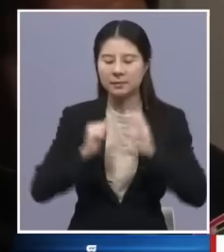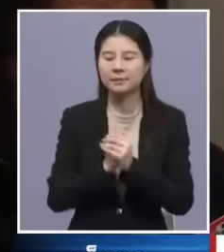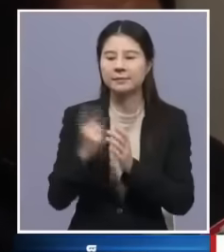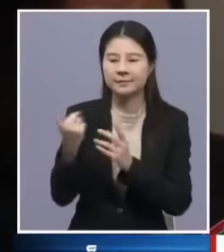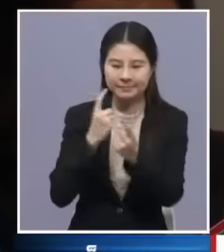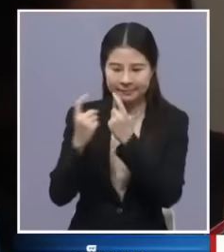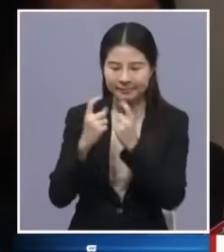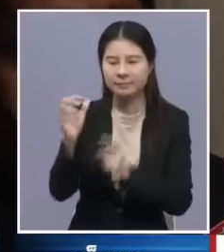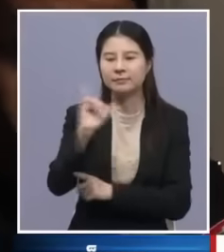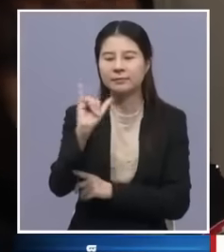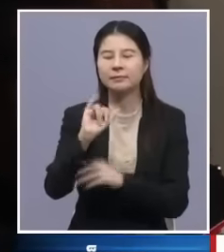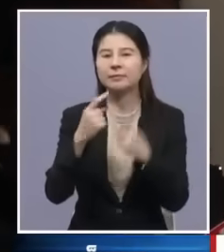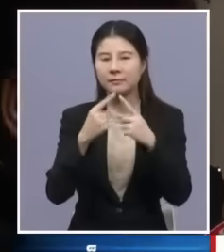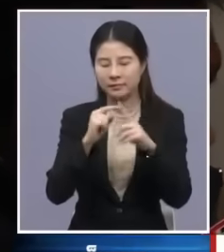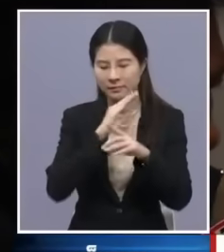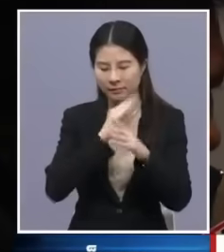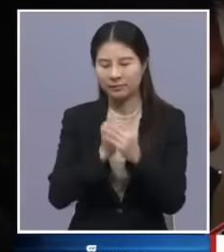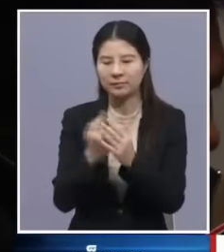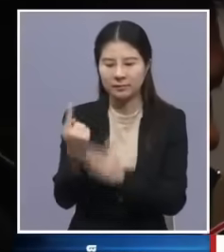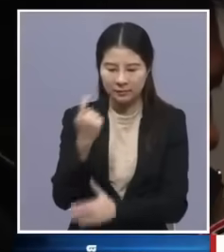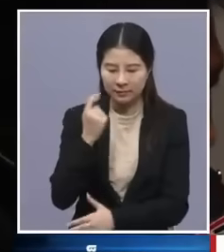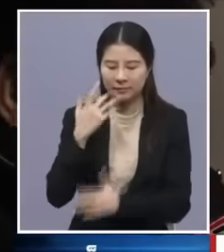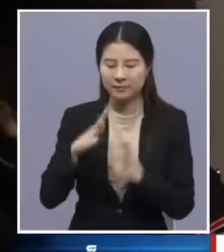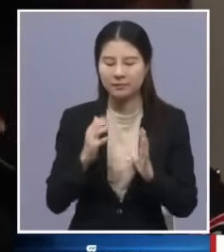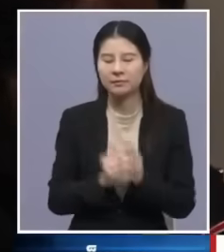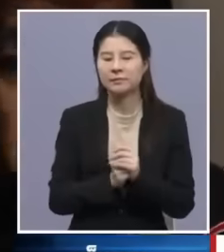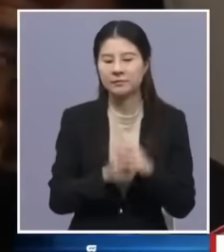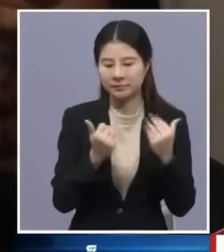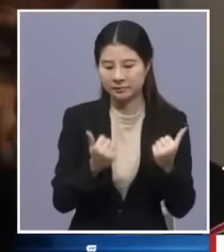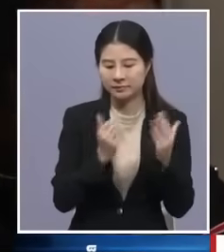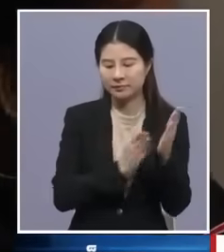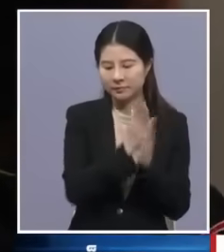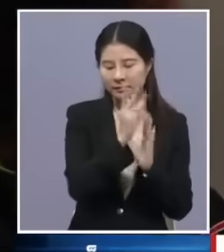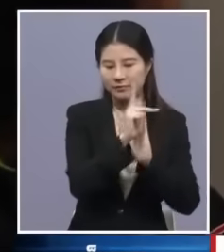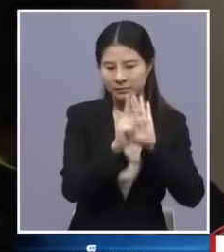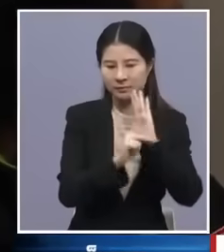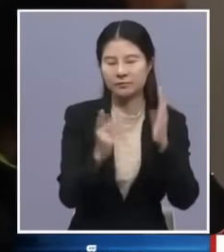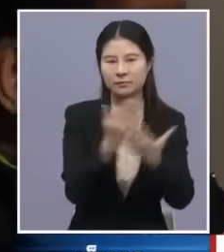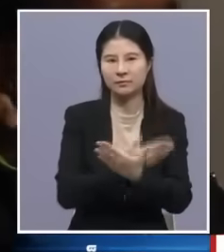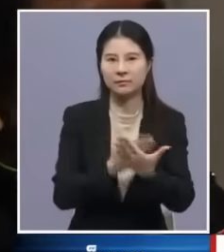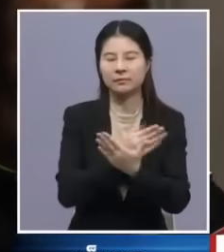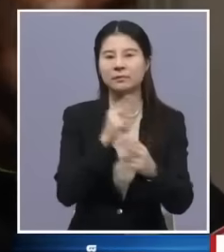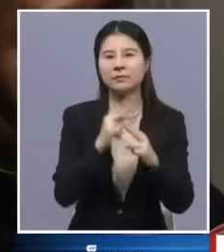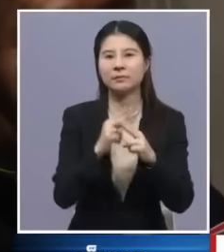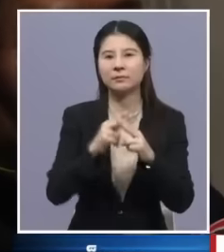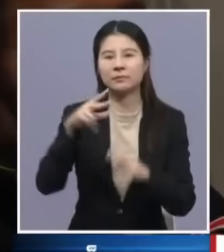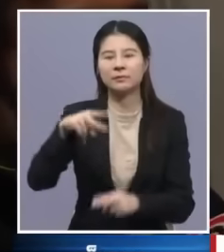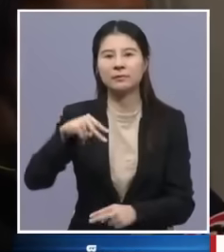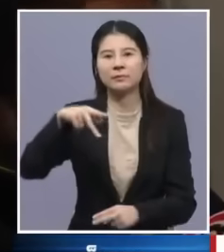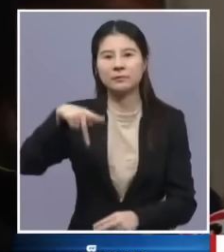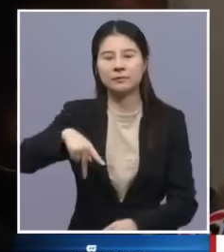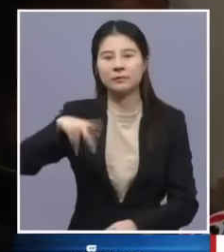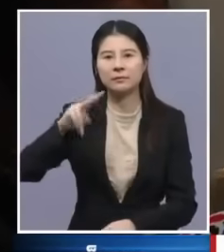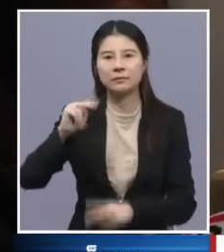ซึ่งหากส่งมาแล้วมันมี2ทางเลือกนำเข้าคณะทำงานที่ชำนาญด้านนี้คือมีคุณพนัสสีมัสเถียรเป็นประธานเพราะเป็นค